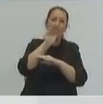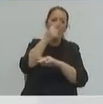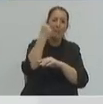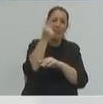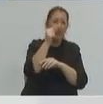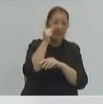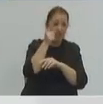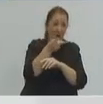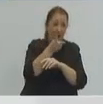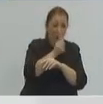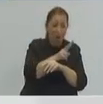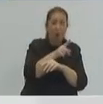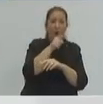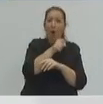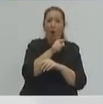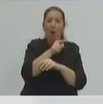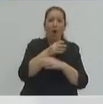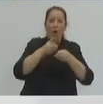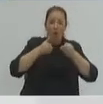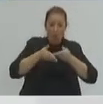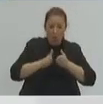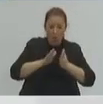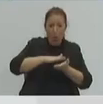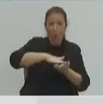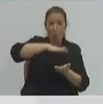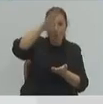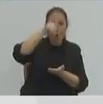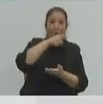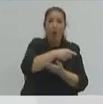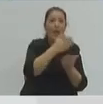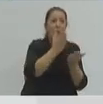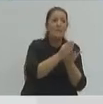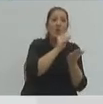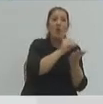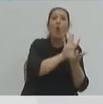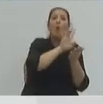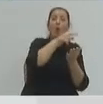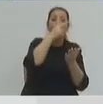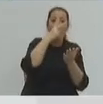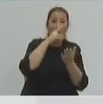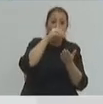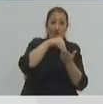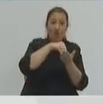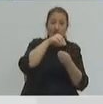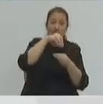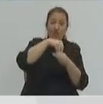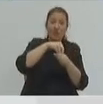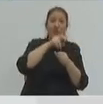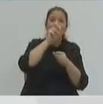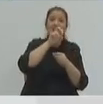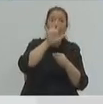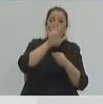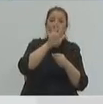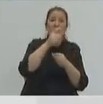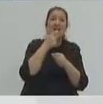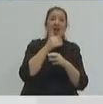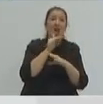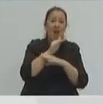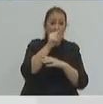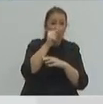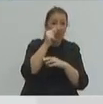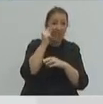an Selimpaşa'da doğup büyüdüğü mezarlığa defnedilemiyor. O köyde 85 yıldır yaşayan